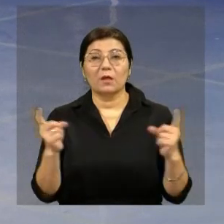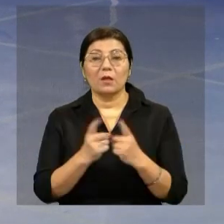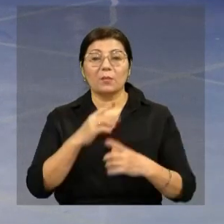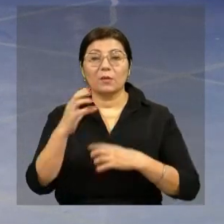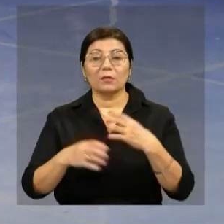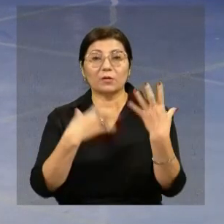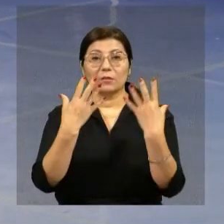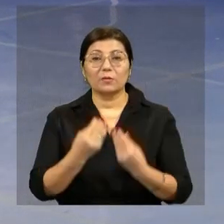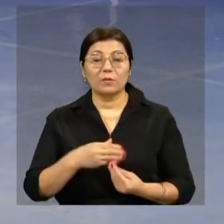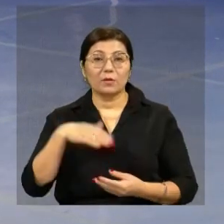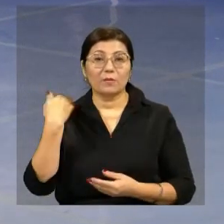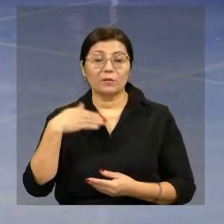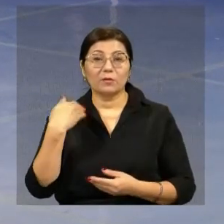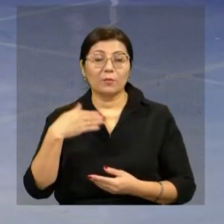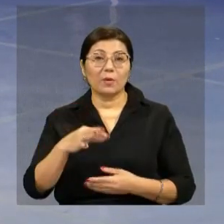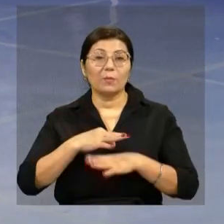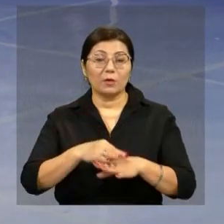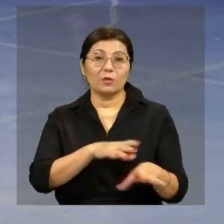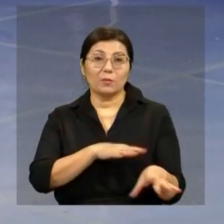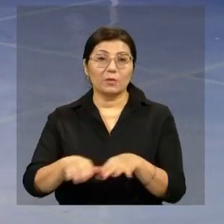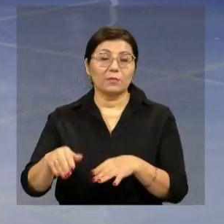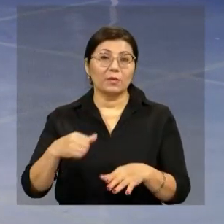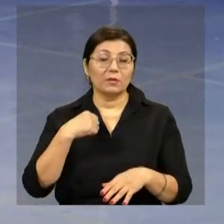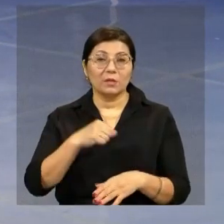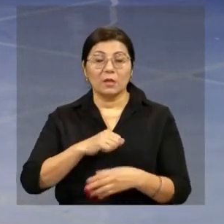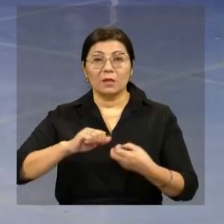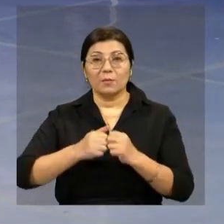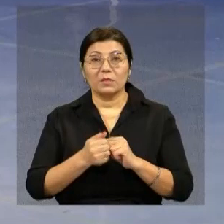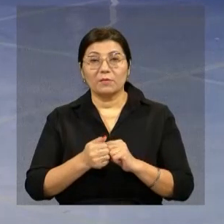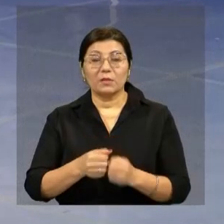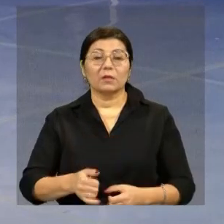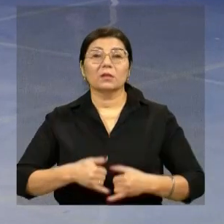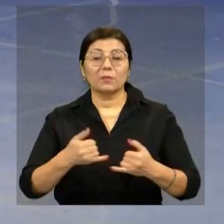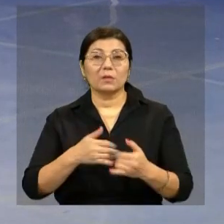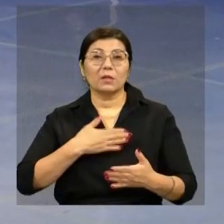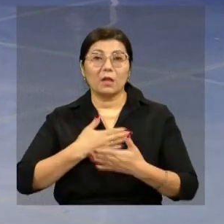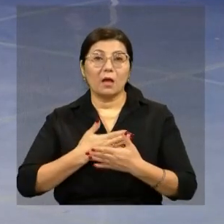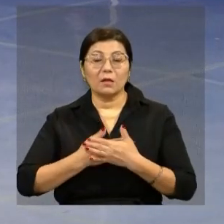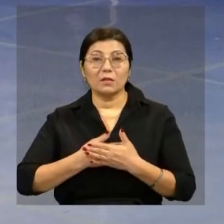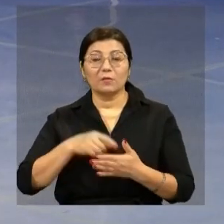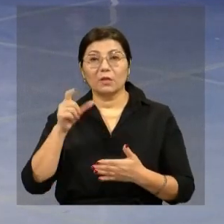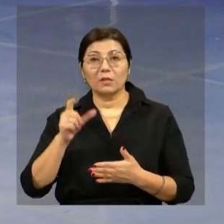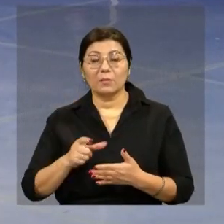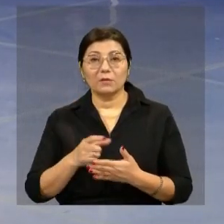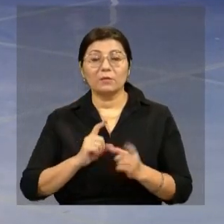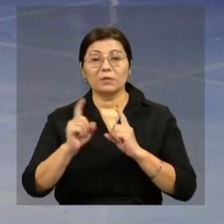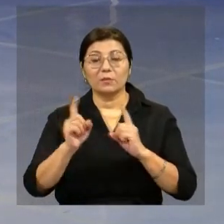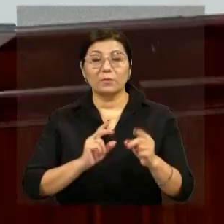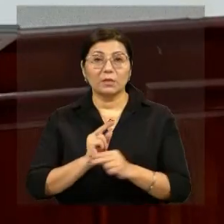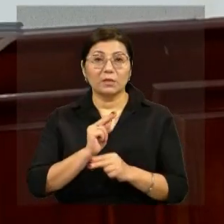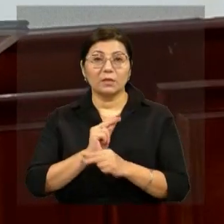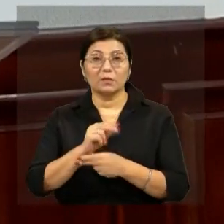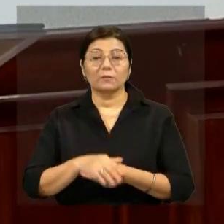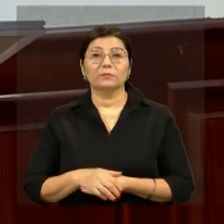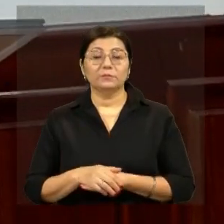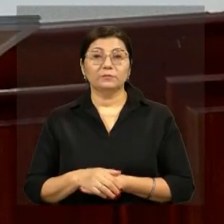дня волонтера в Актобе прошел ряд мероприятий. Самый запоминающийся – чествование самых активных добровольцев и семинар-тренинг.